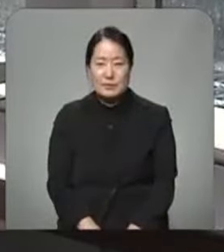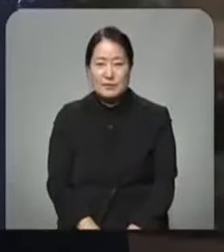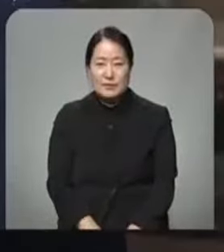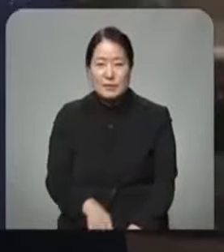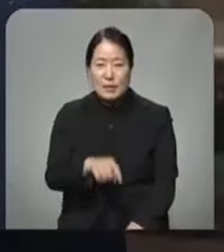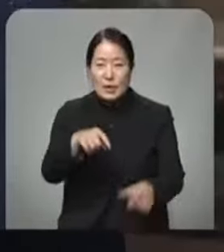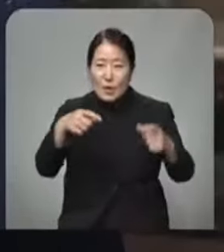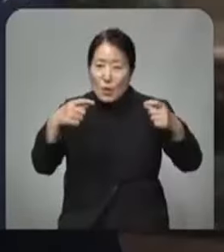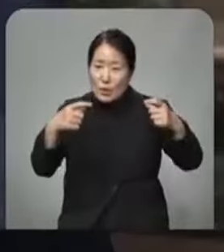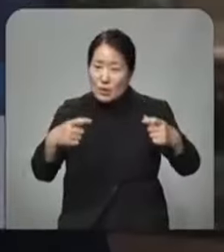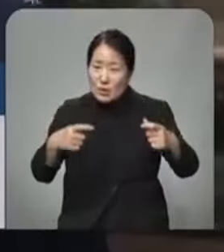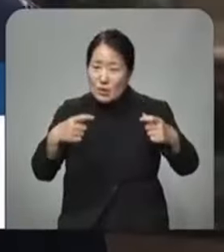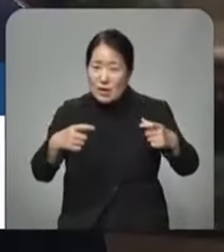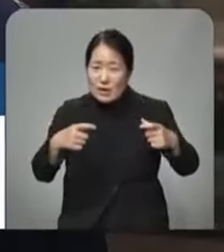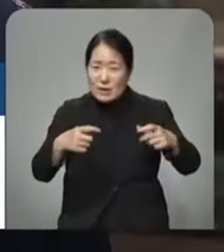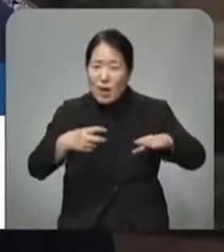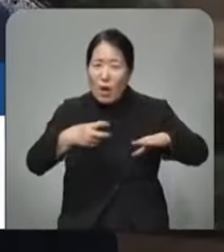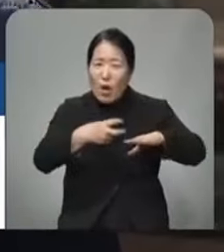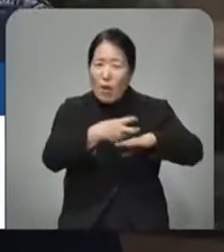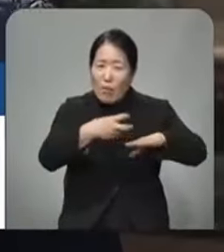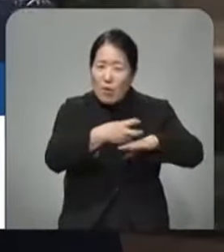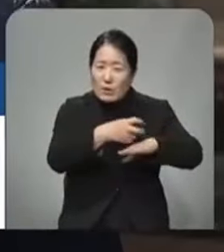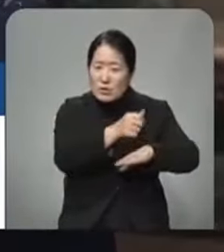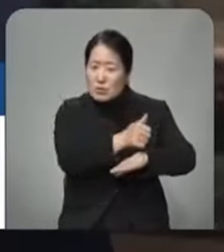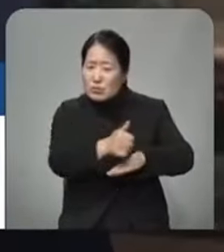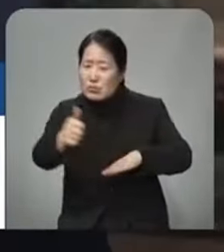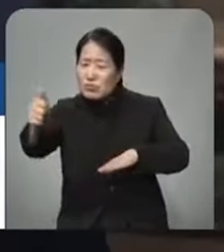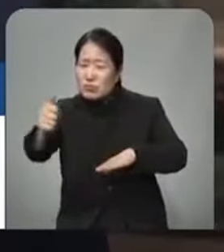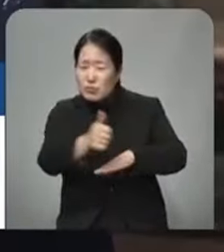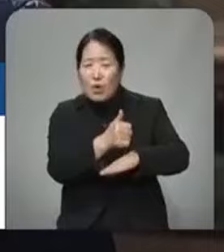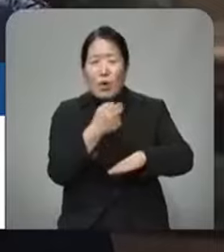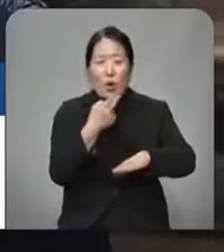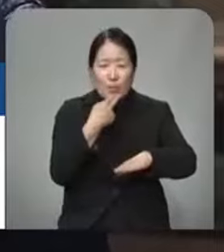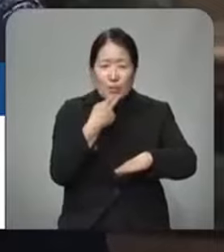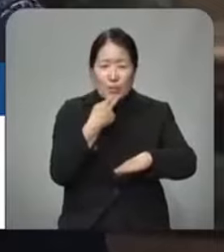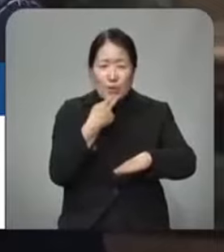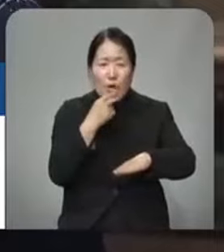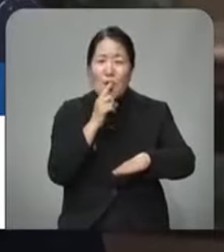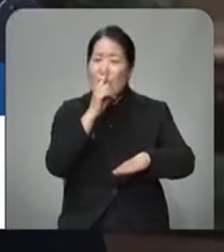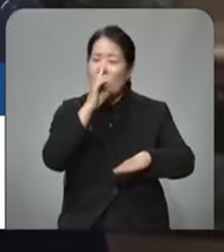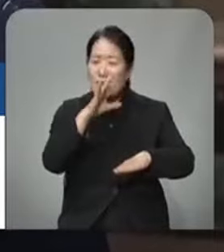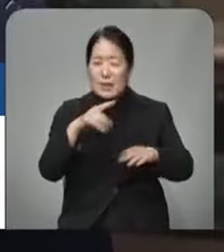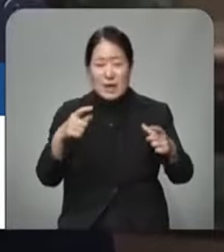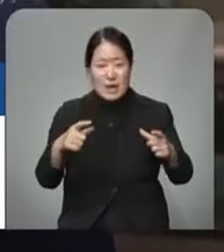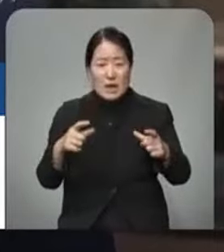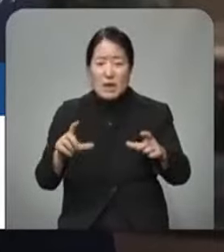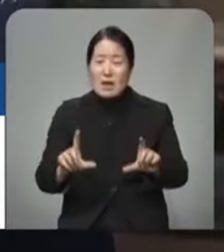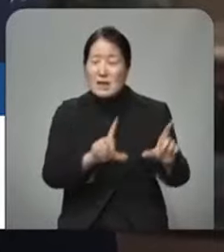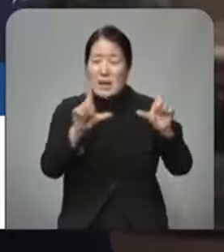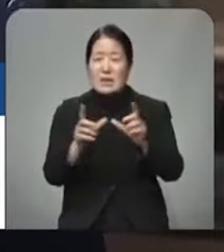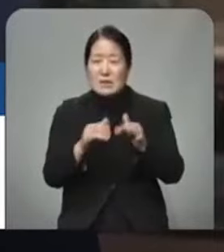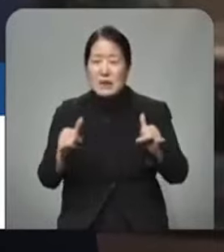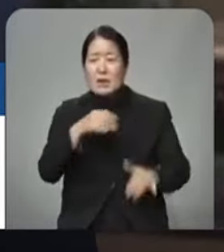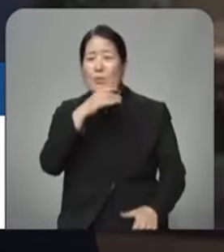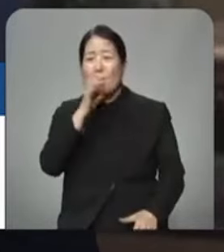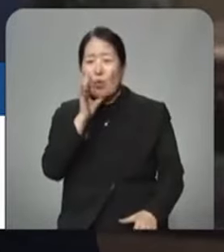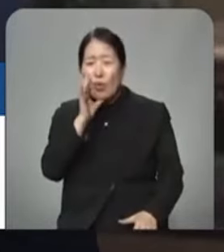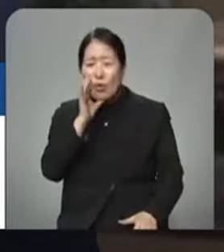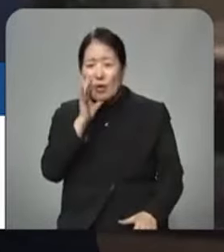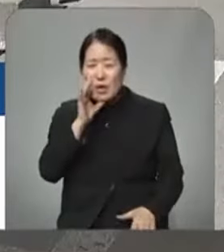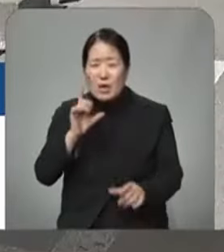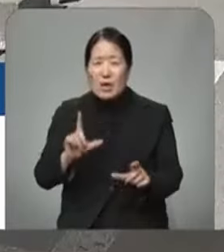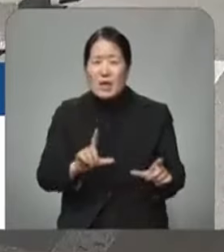읍 단위에서 직행버스 한대안 다니면 되는 거 이거 말이 안 되지. 이거는 주민을 노인들을 죽으라는